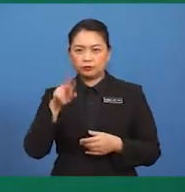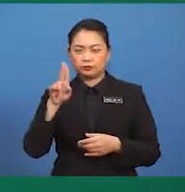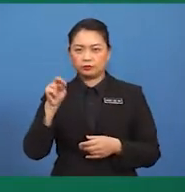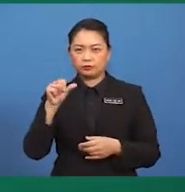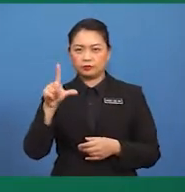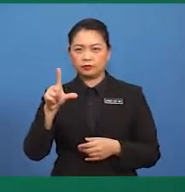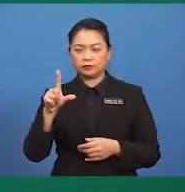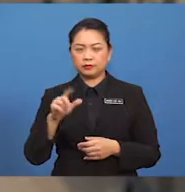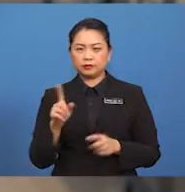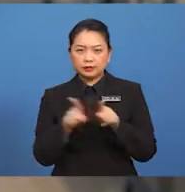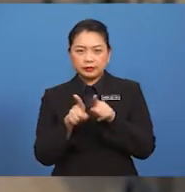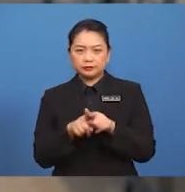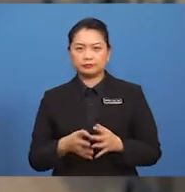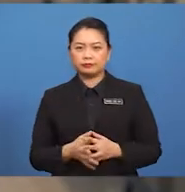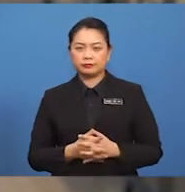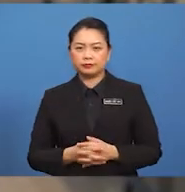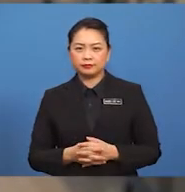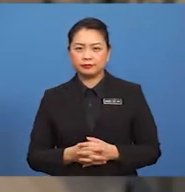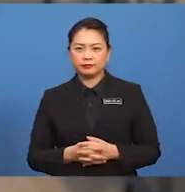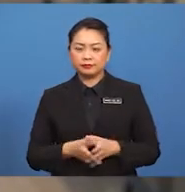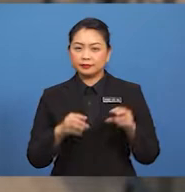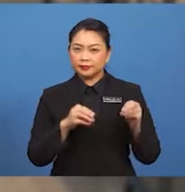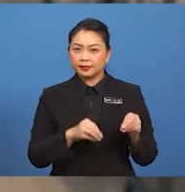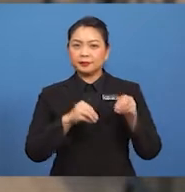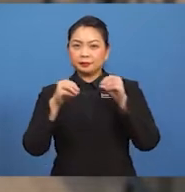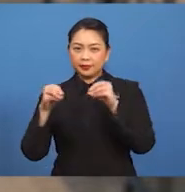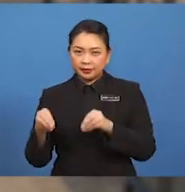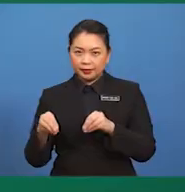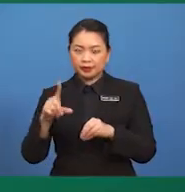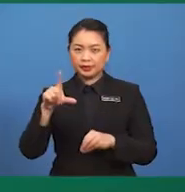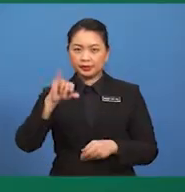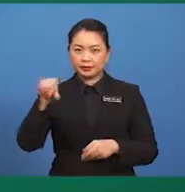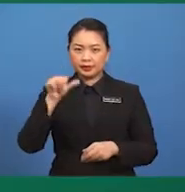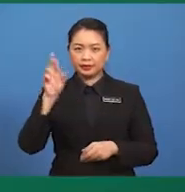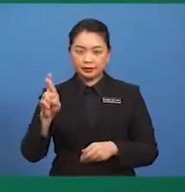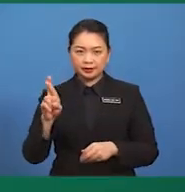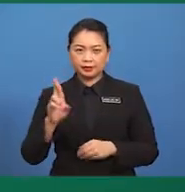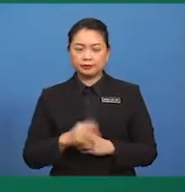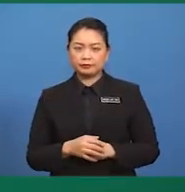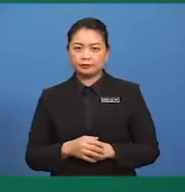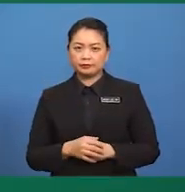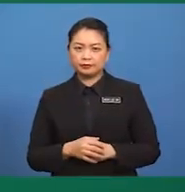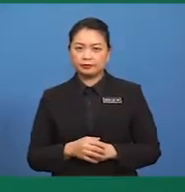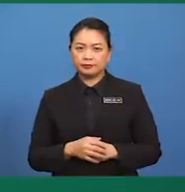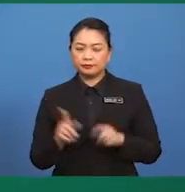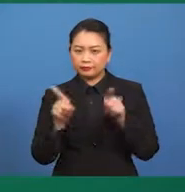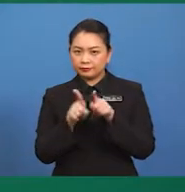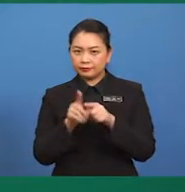ditunjukkan. Seterusnya, murid-murid, kita pindahkan ke leja pula. Debitkan akaun hutang